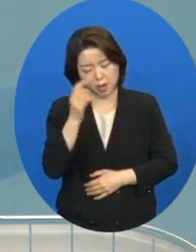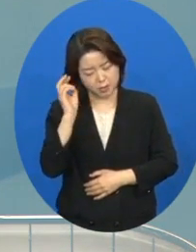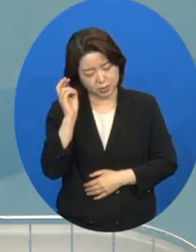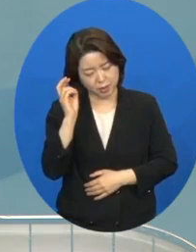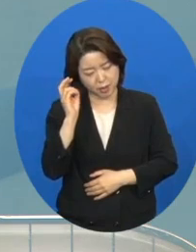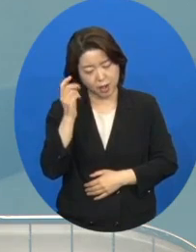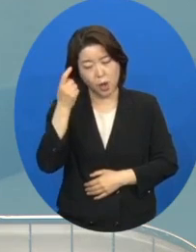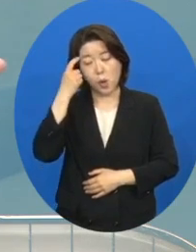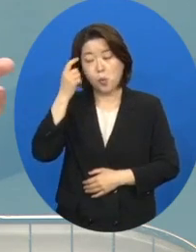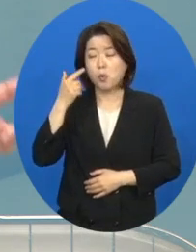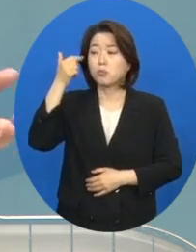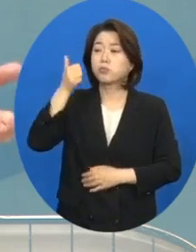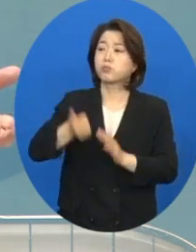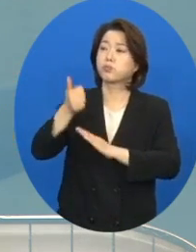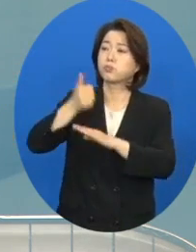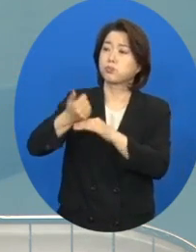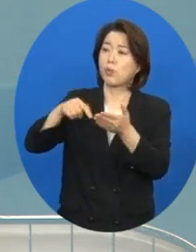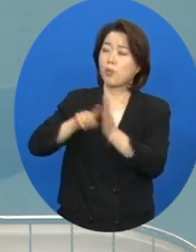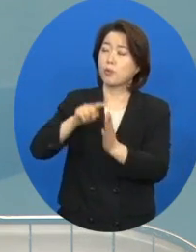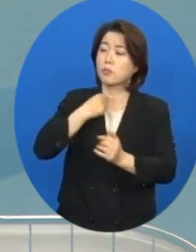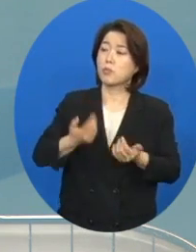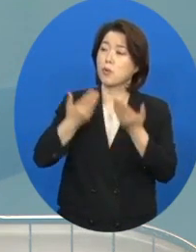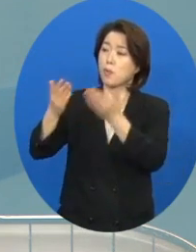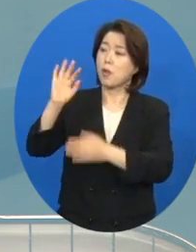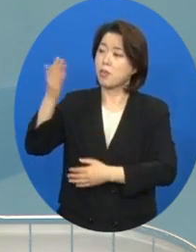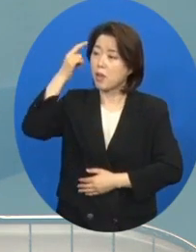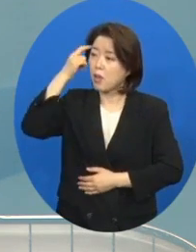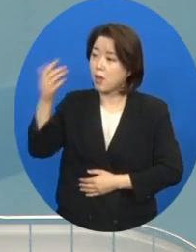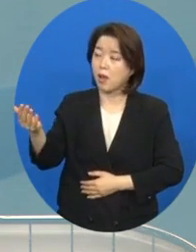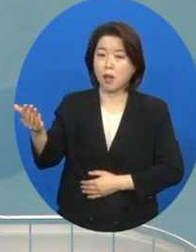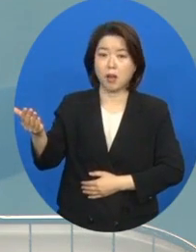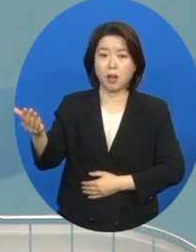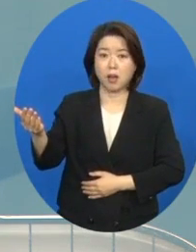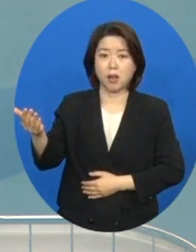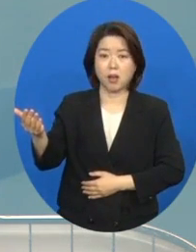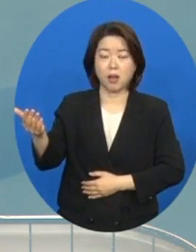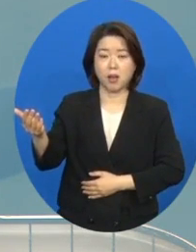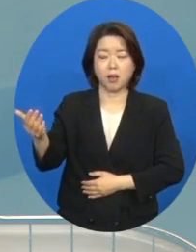왜 우리가 목사 성공을 위해서 희생해야 되냐?